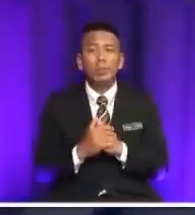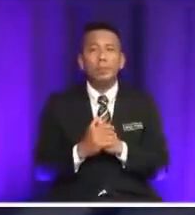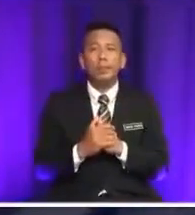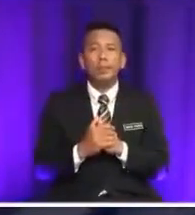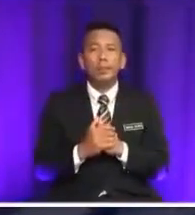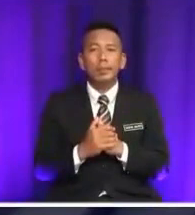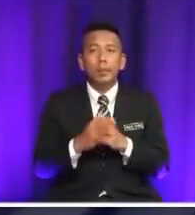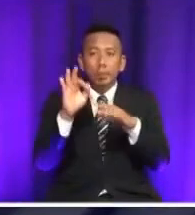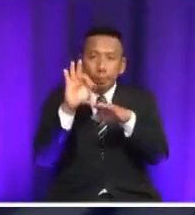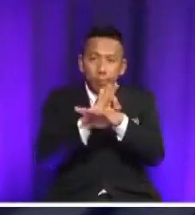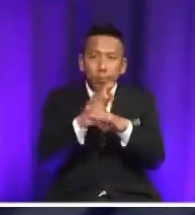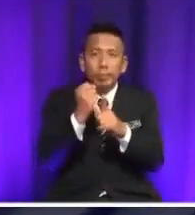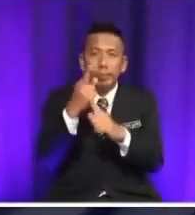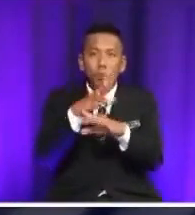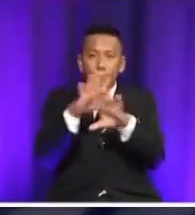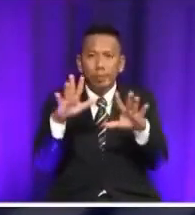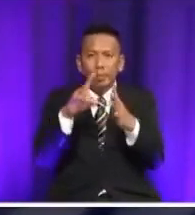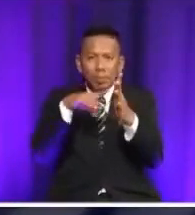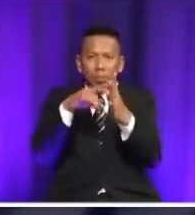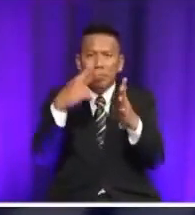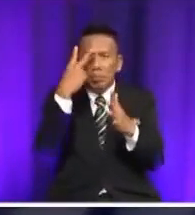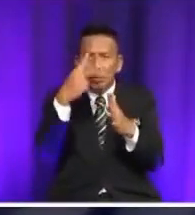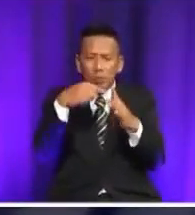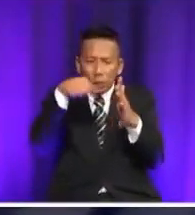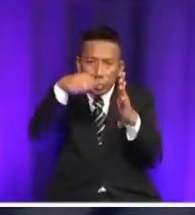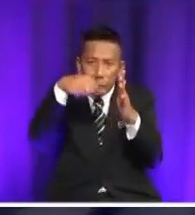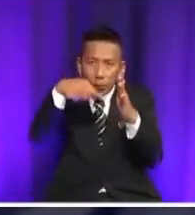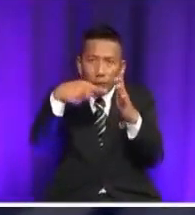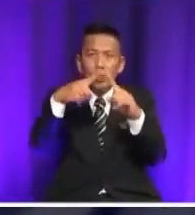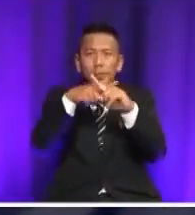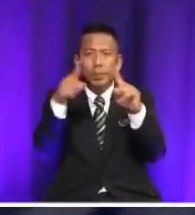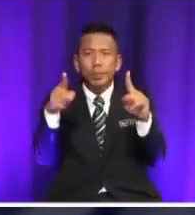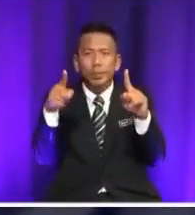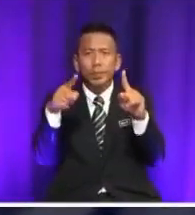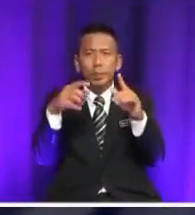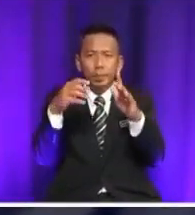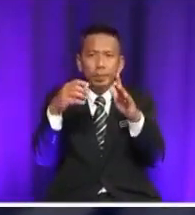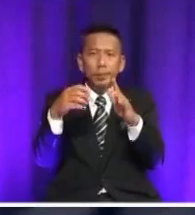berfungsi atau tidak kadang-kadang Kita nampak dia punya pusingan tapi dia